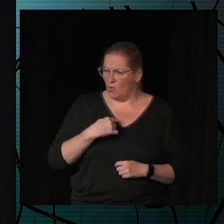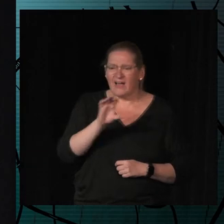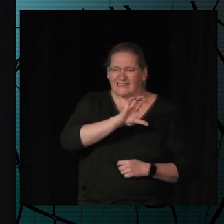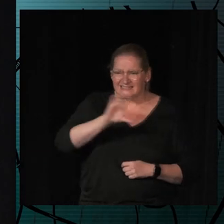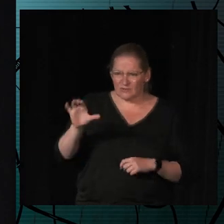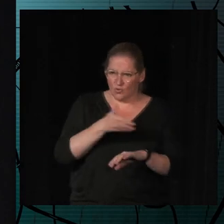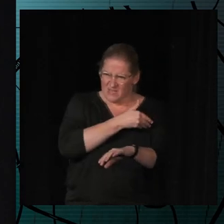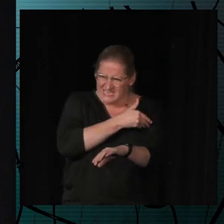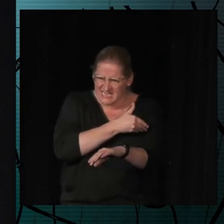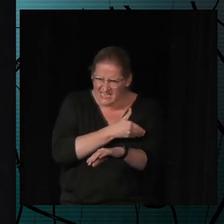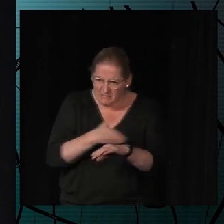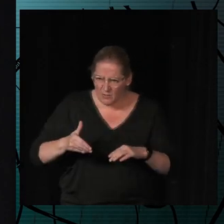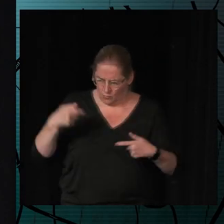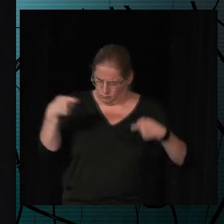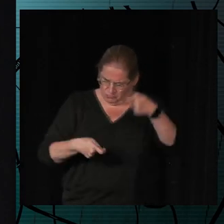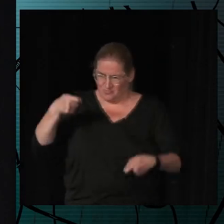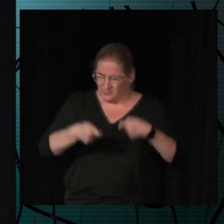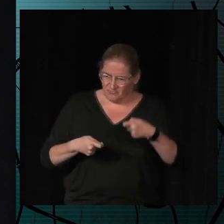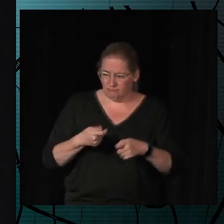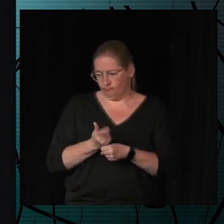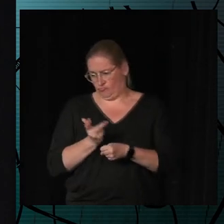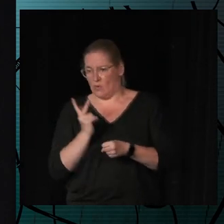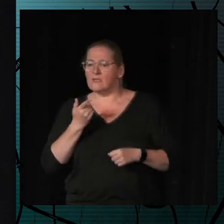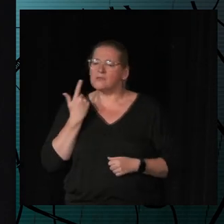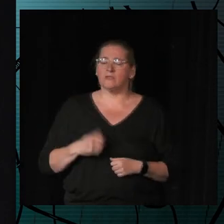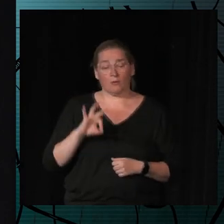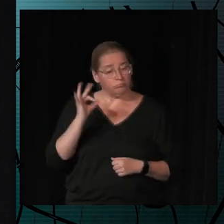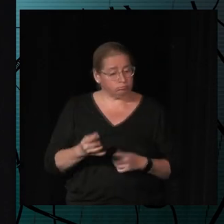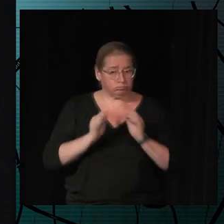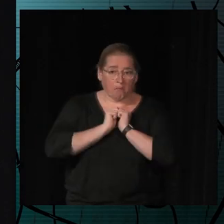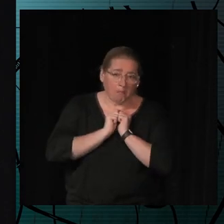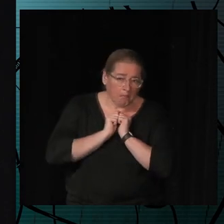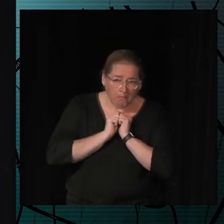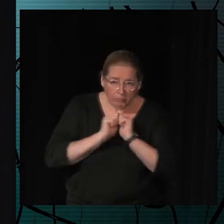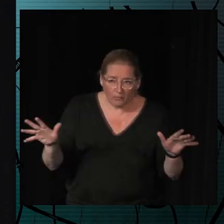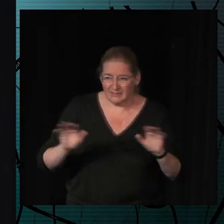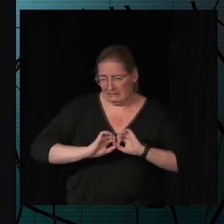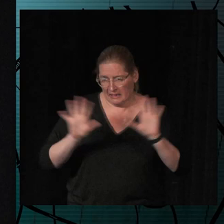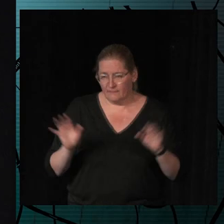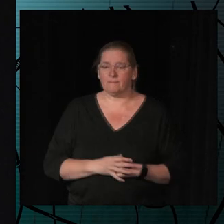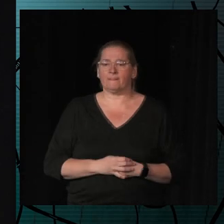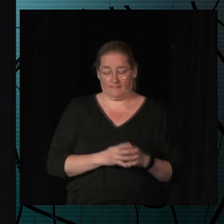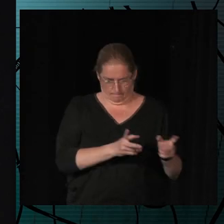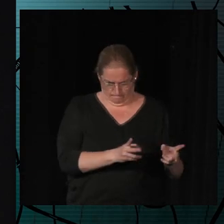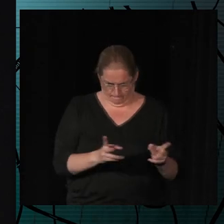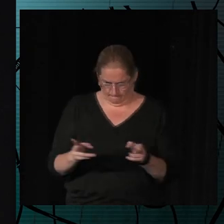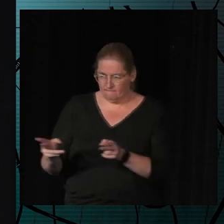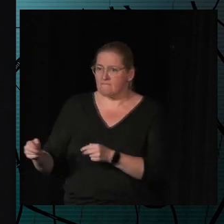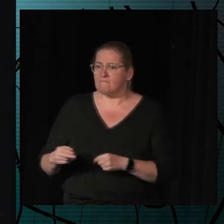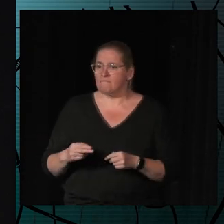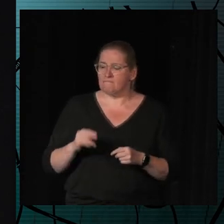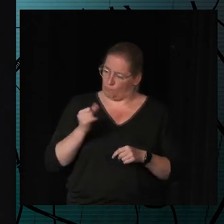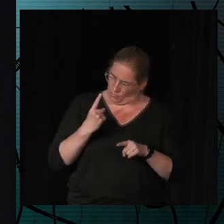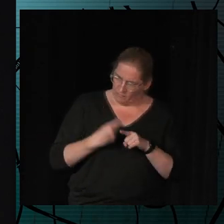vente dans le monde il y a 2 3 ans donc voilà on est vraiment sur du blockbuster pur et dur c'est une série qui qui naît en